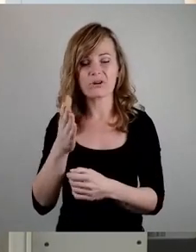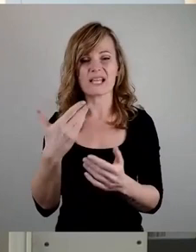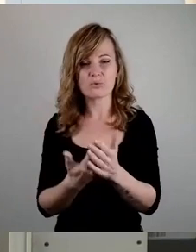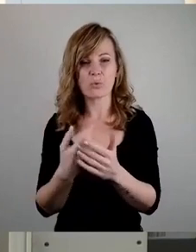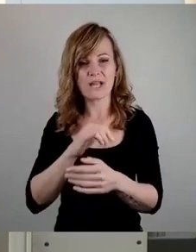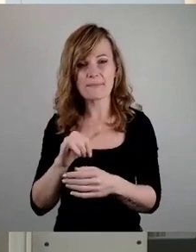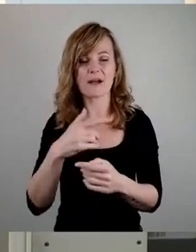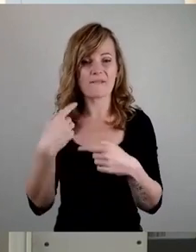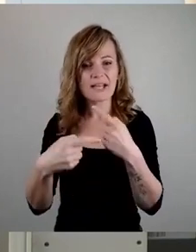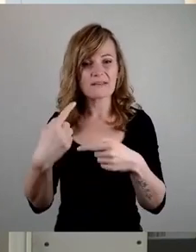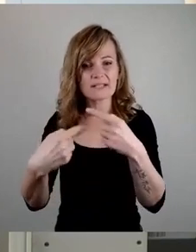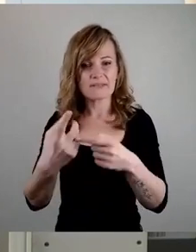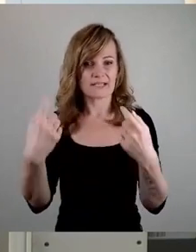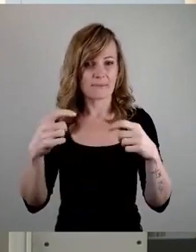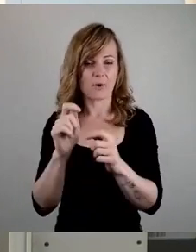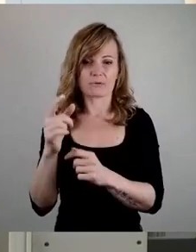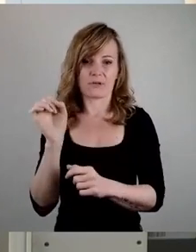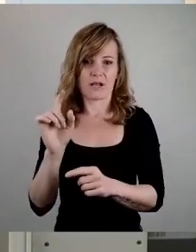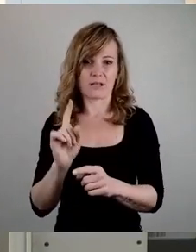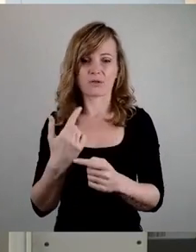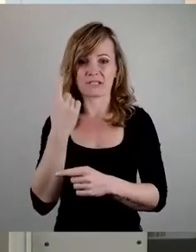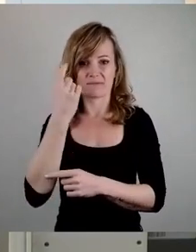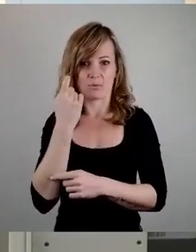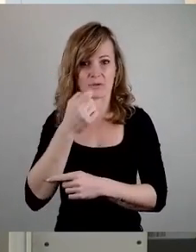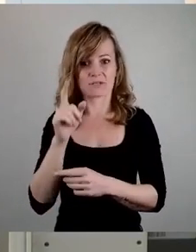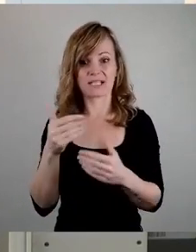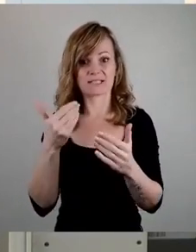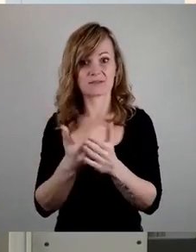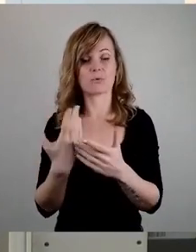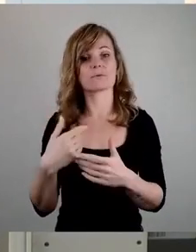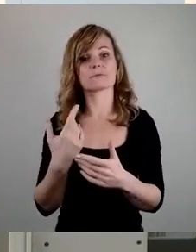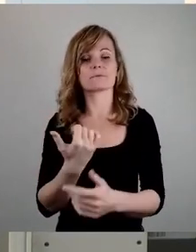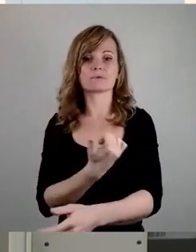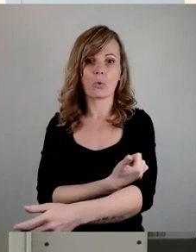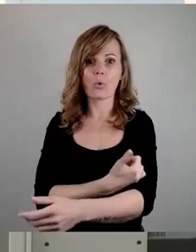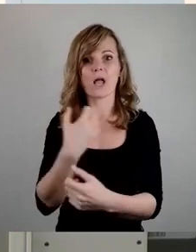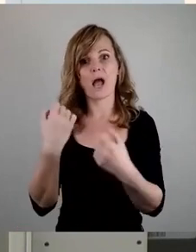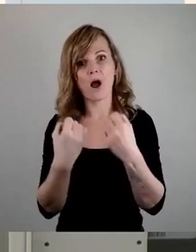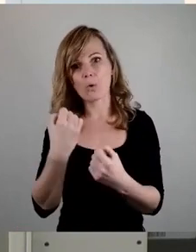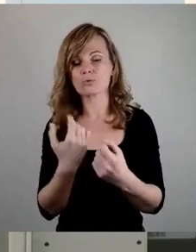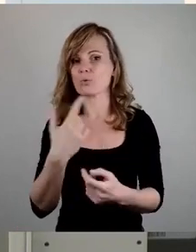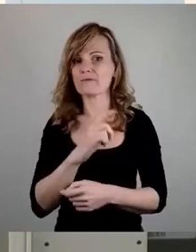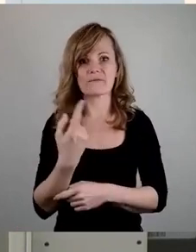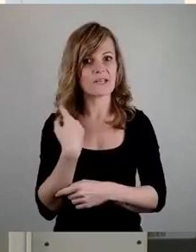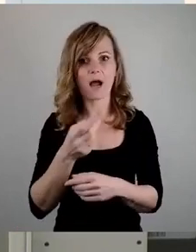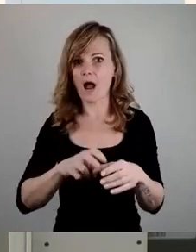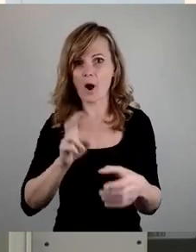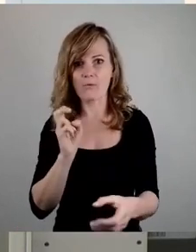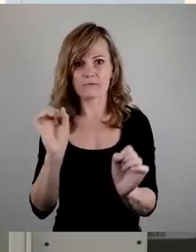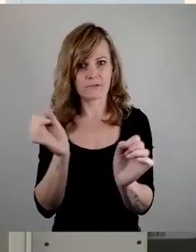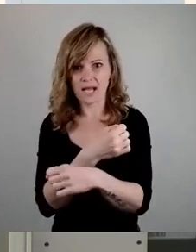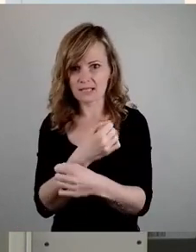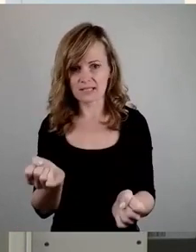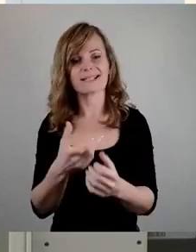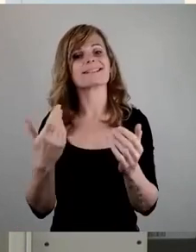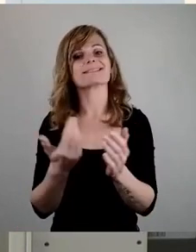und weiter bauen, können wir uns nicht wundern, dass wir aus dieser Droge Auto nicht langsam aussteigen können. Und von daher werde ich